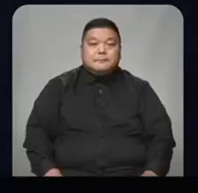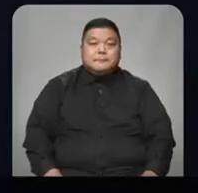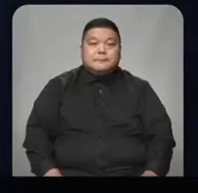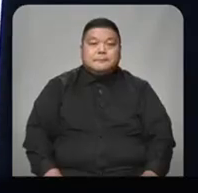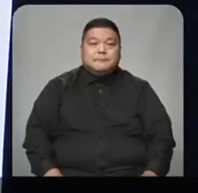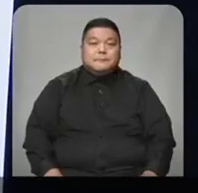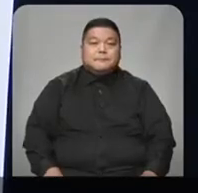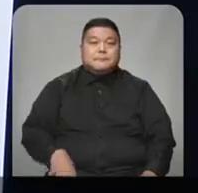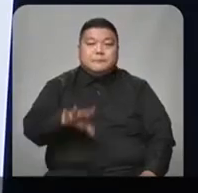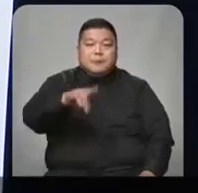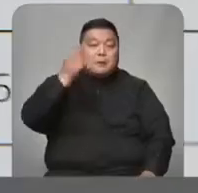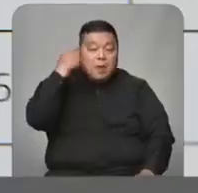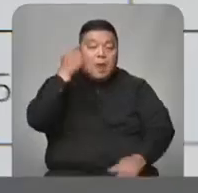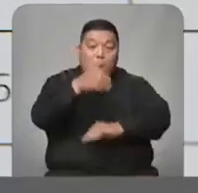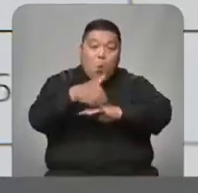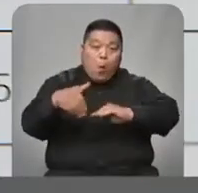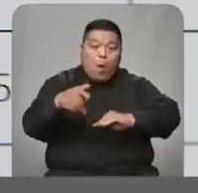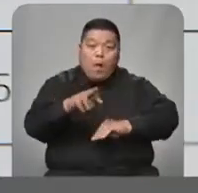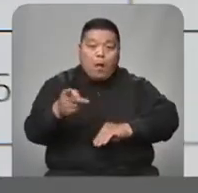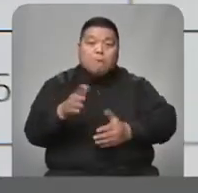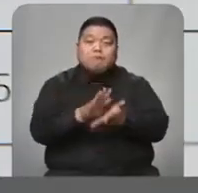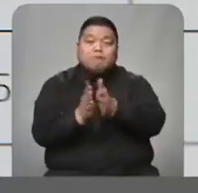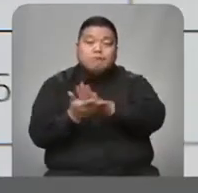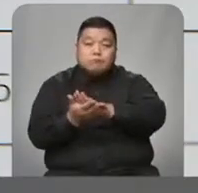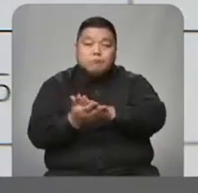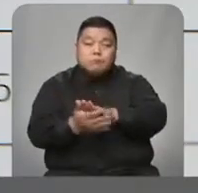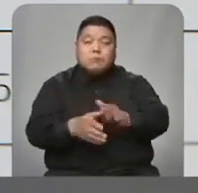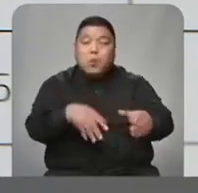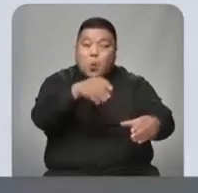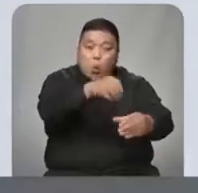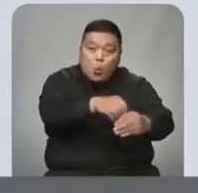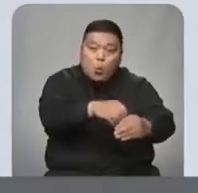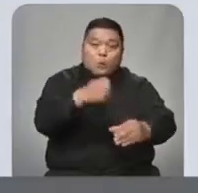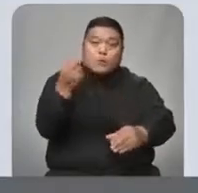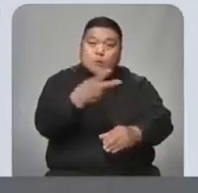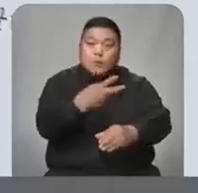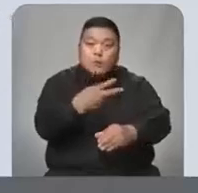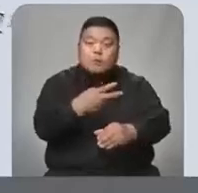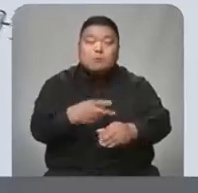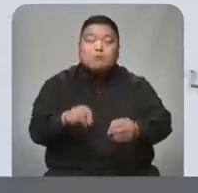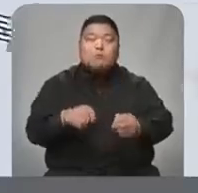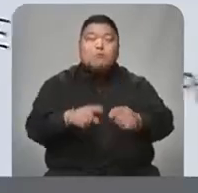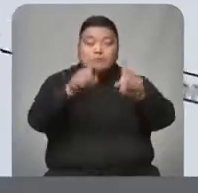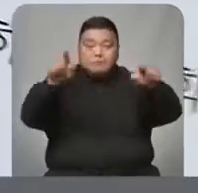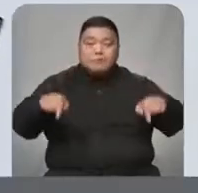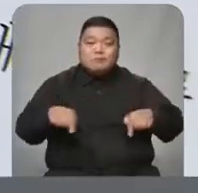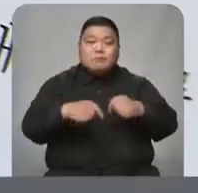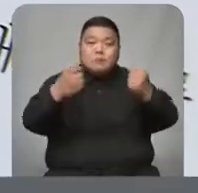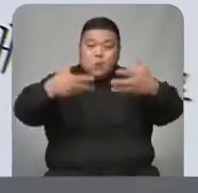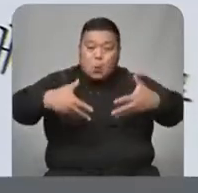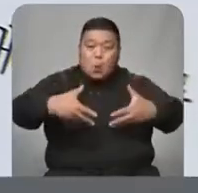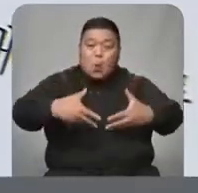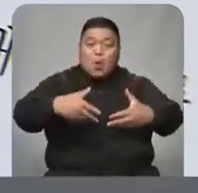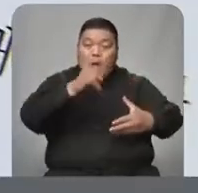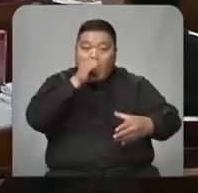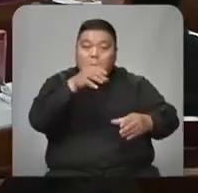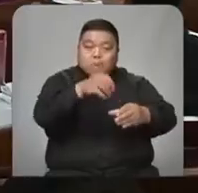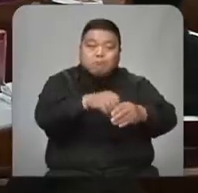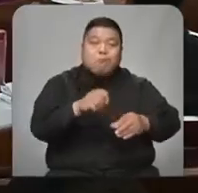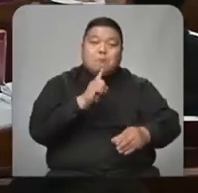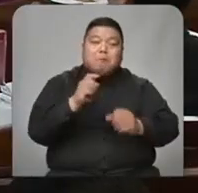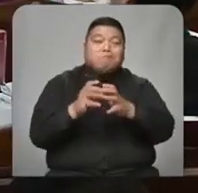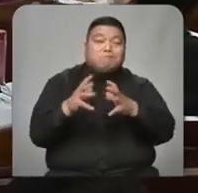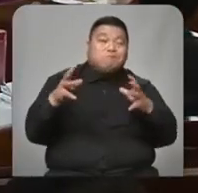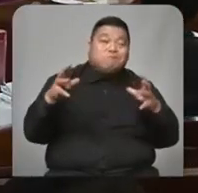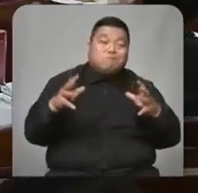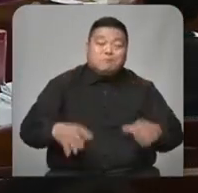처음 계획과 달리 보급 대상에 유치원이 들어가고 이례적인 제품 구입 조건까지 생기면서 논란이 커진 전자칠판 보급